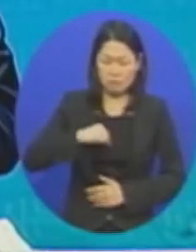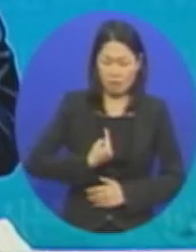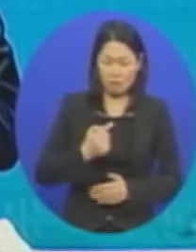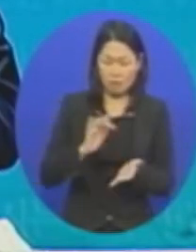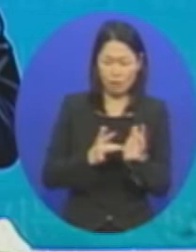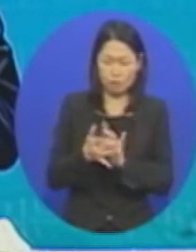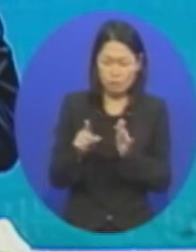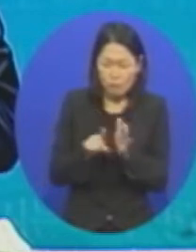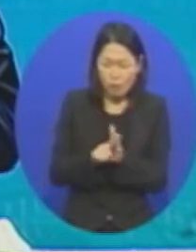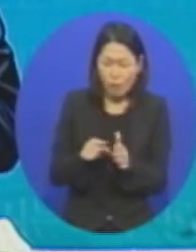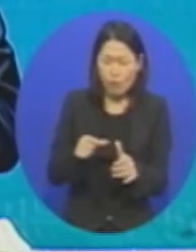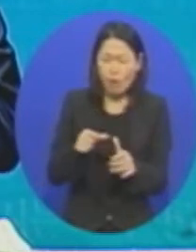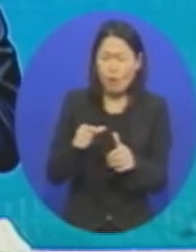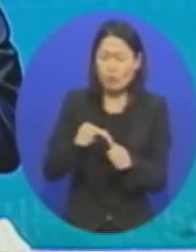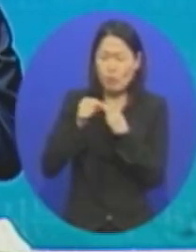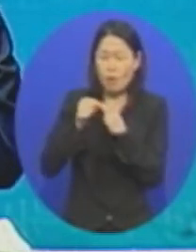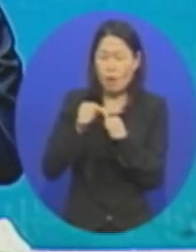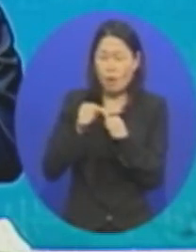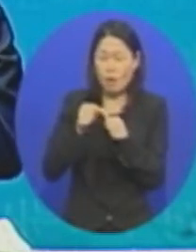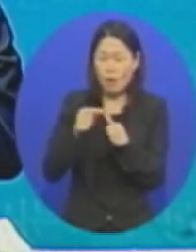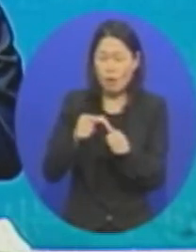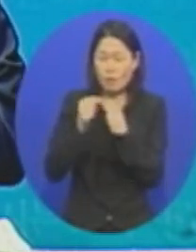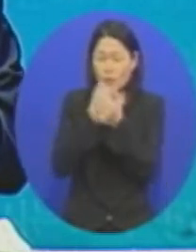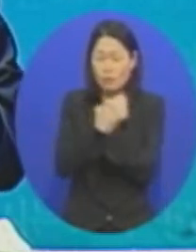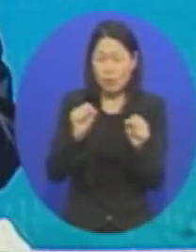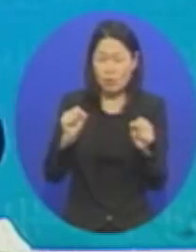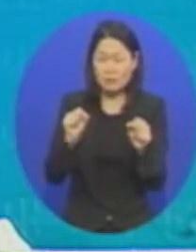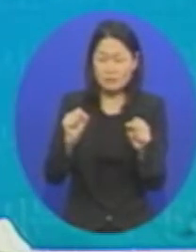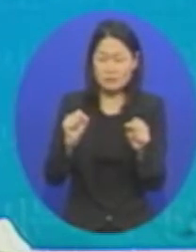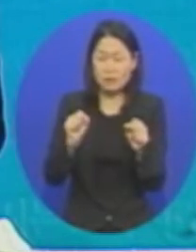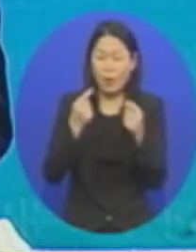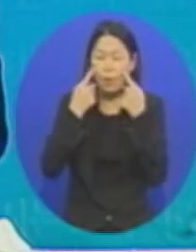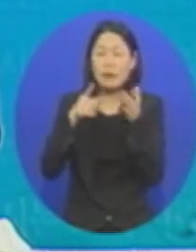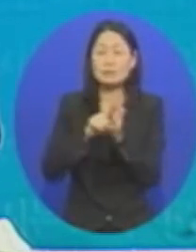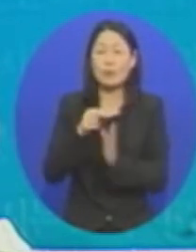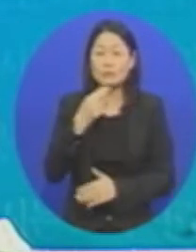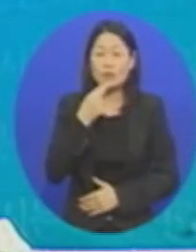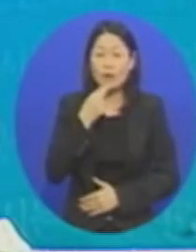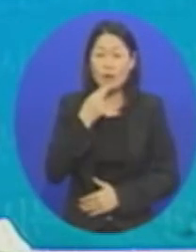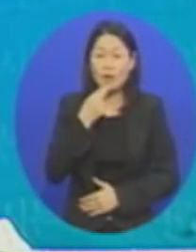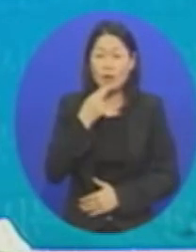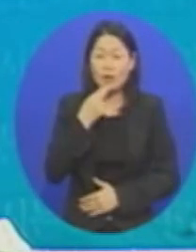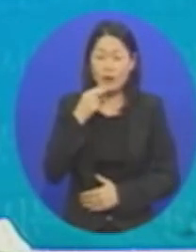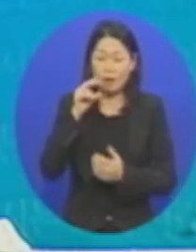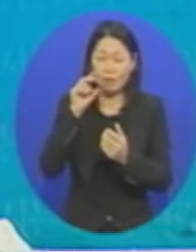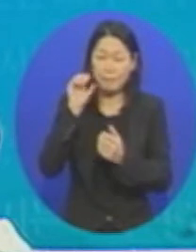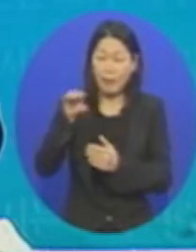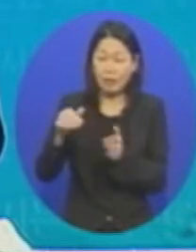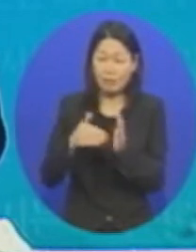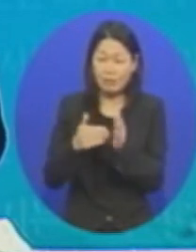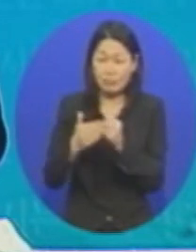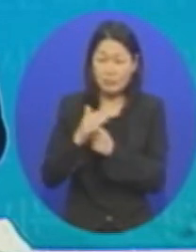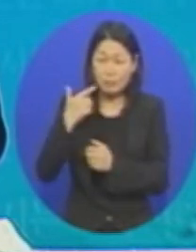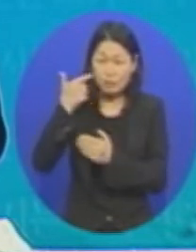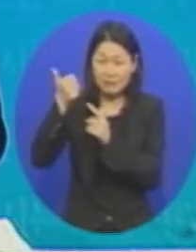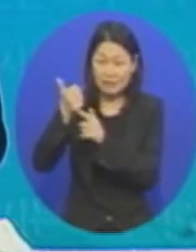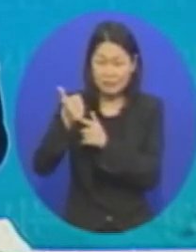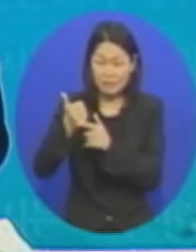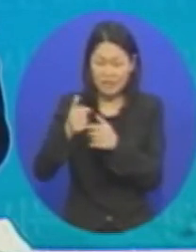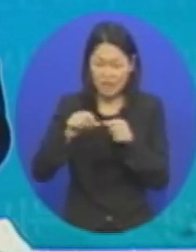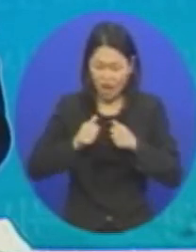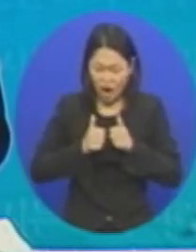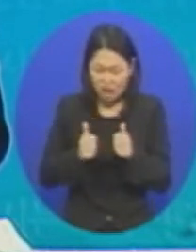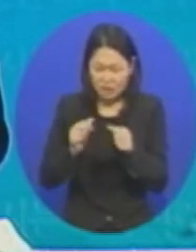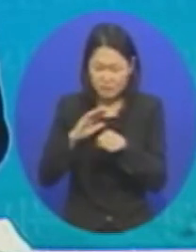속죄의 확신이 없다고 상담을 했습니다 그래서 무디 목사님이 부지런히 성경을 찾아서 요한 보검 1장